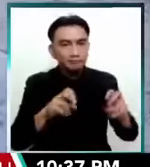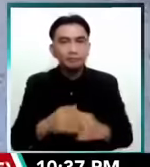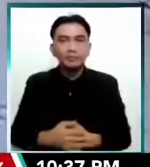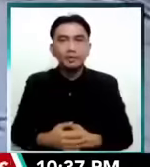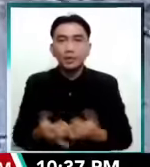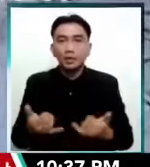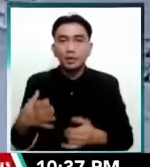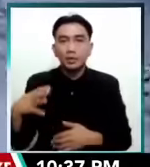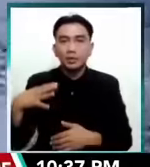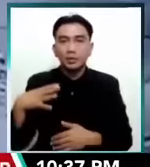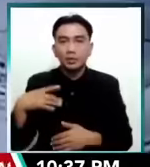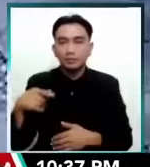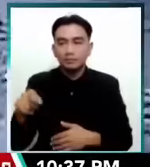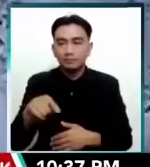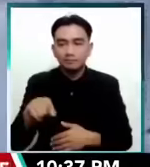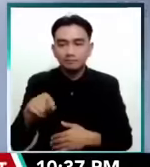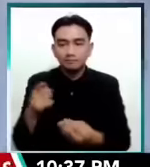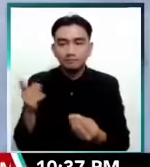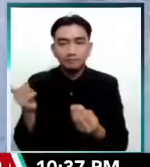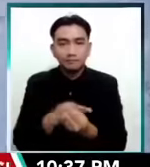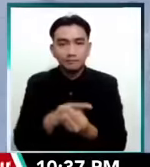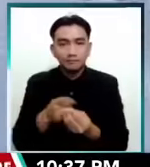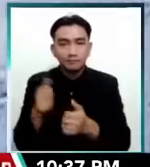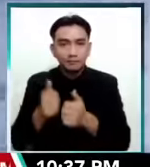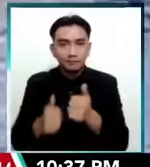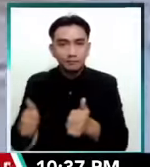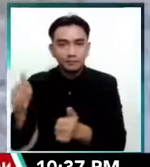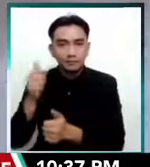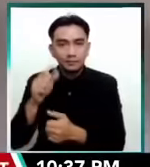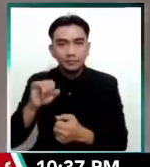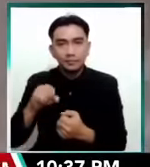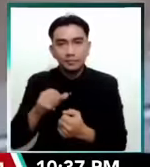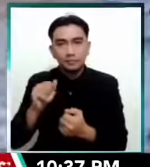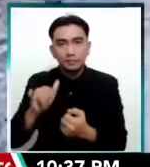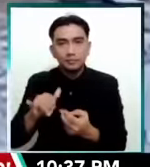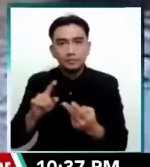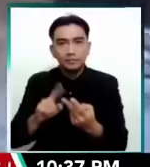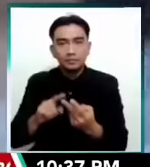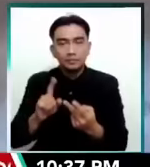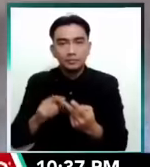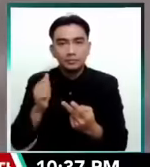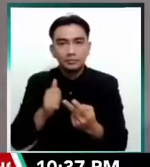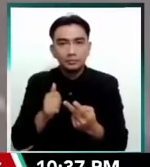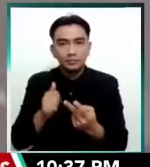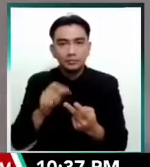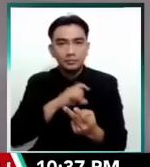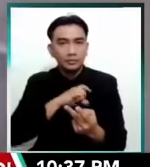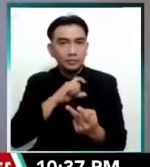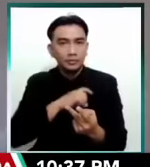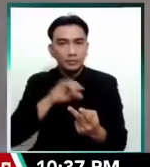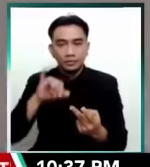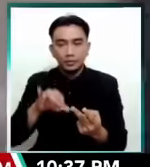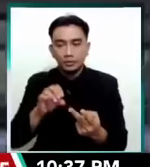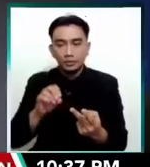mga sinibak na sina Police Lieutenant Colonel J. Baybayan at Police Lieutenant Jonas Gato, pero wala pa